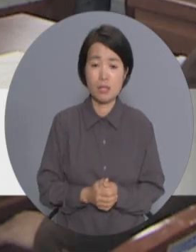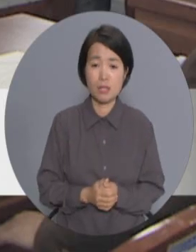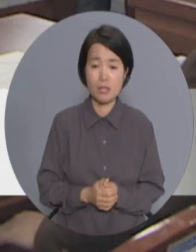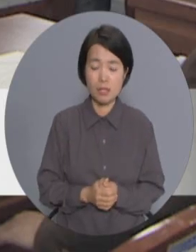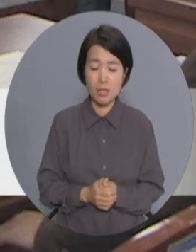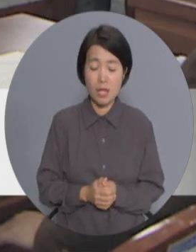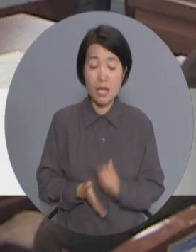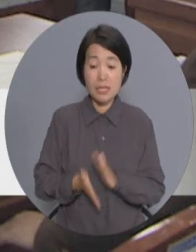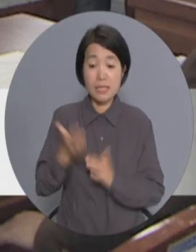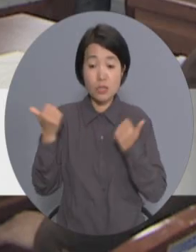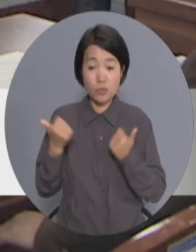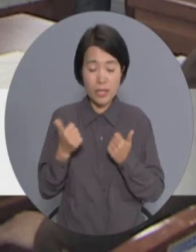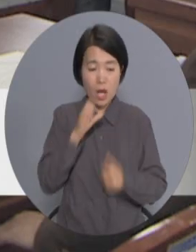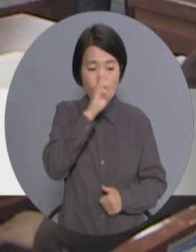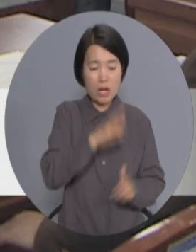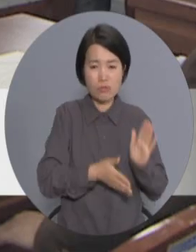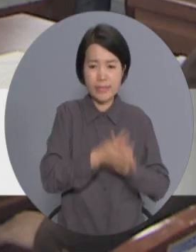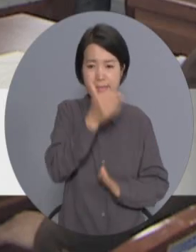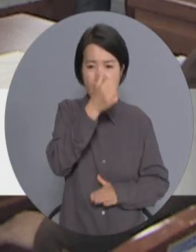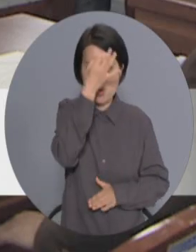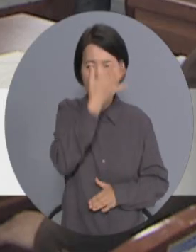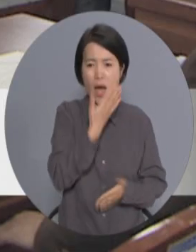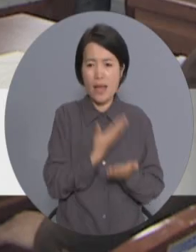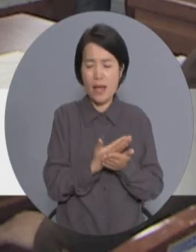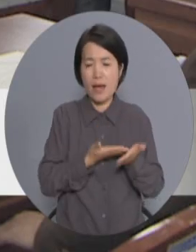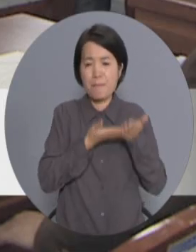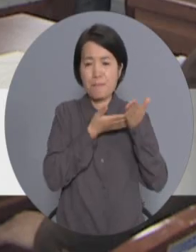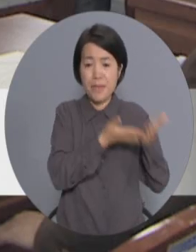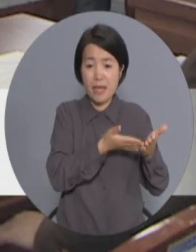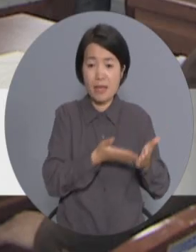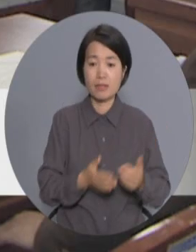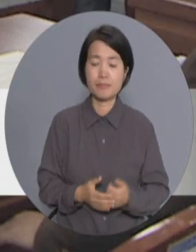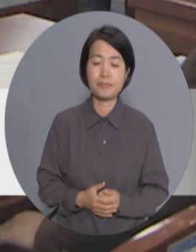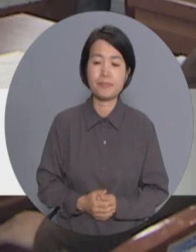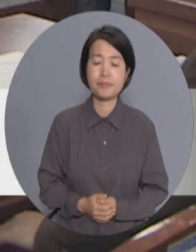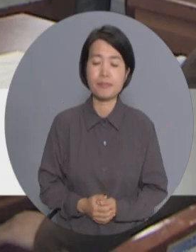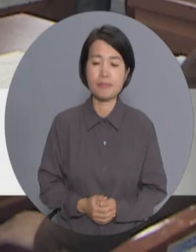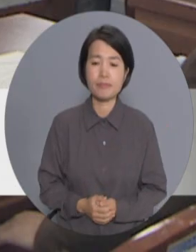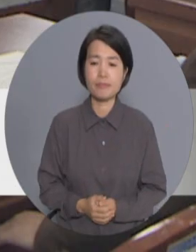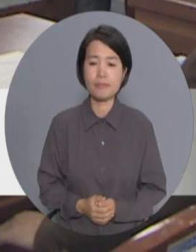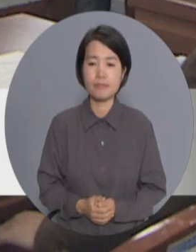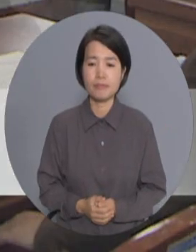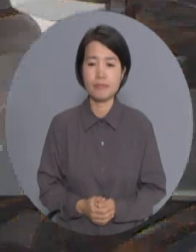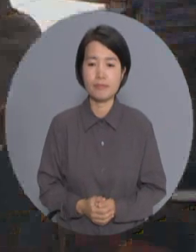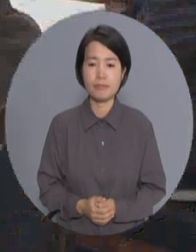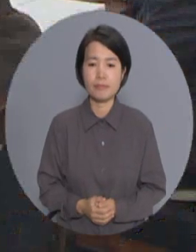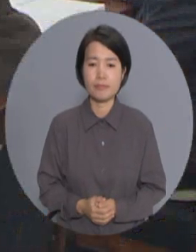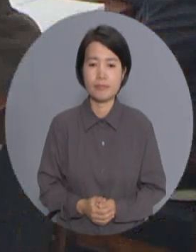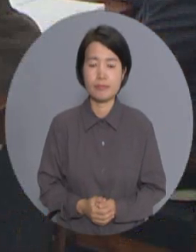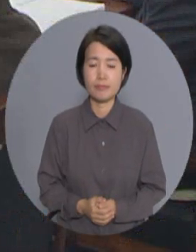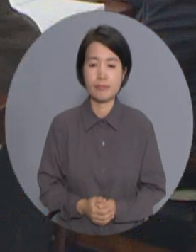강기정 광주시장의 사과를 요구하고 있습니다. 송정근 기자입니다.